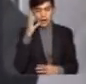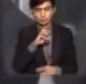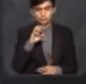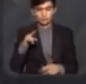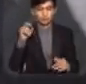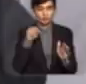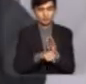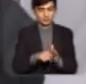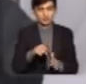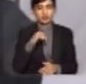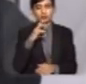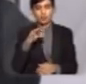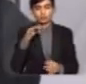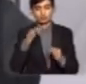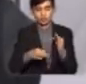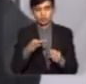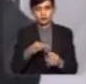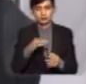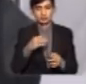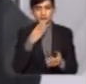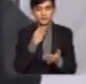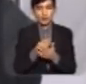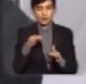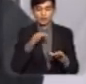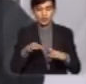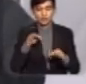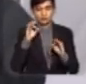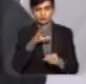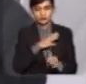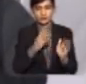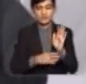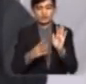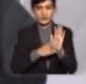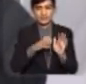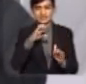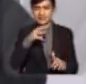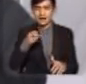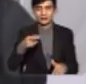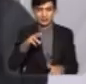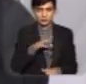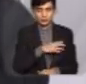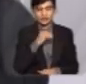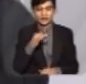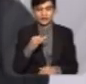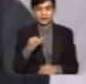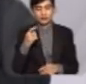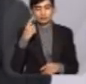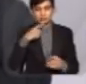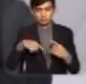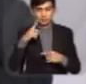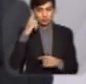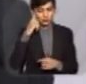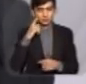суд центр ага вором подтвердил 99 статью на данный момент но мы конечно же считаем что